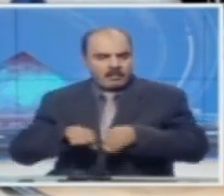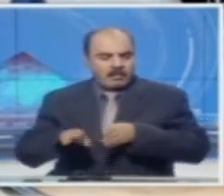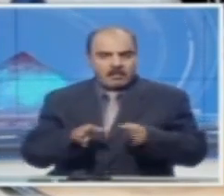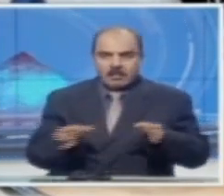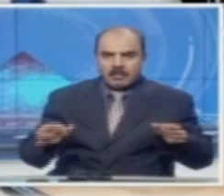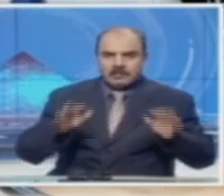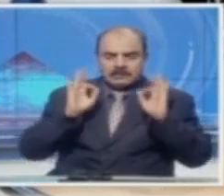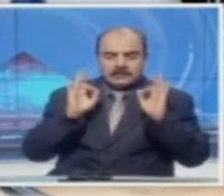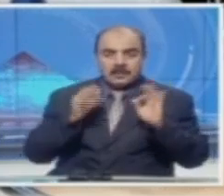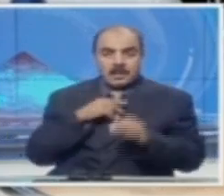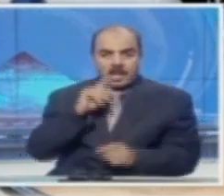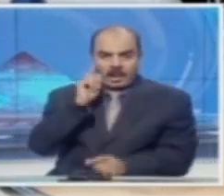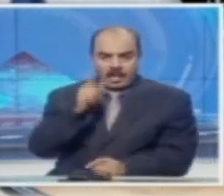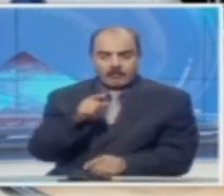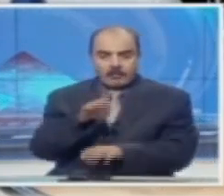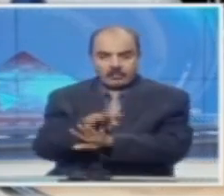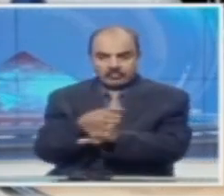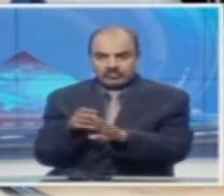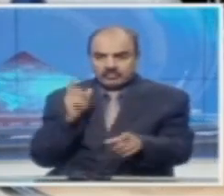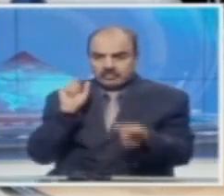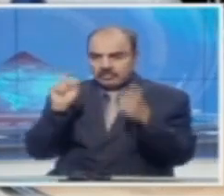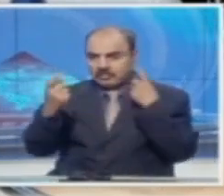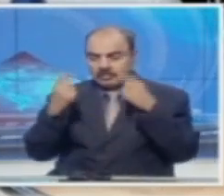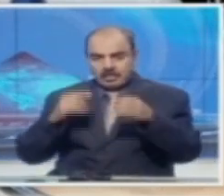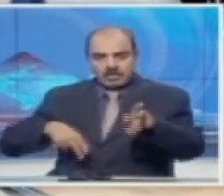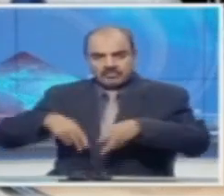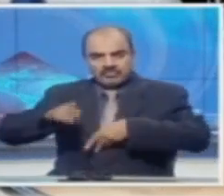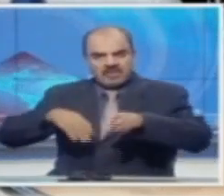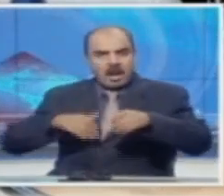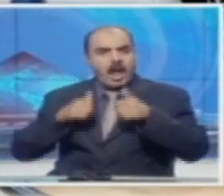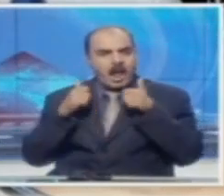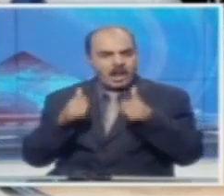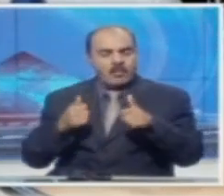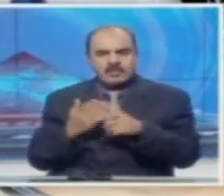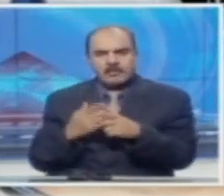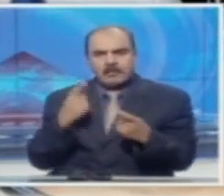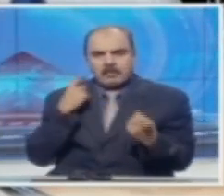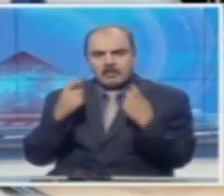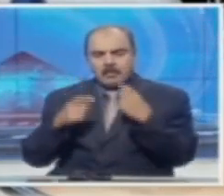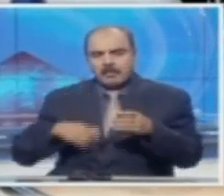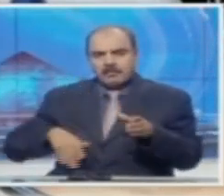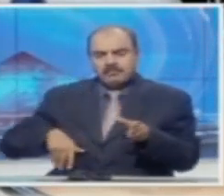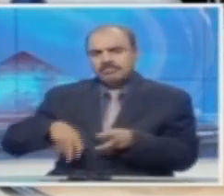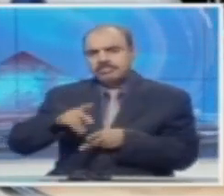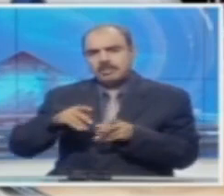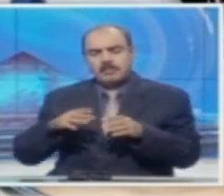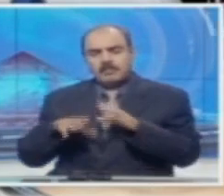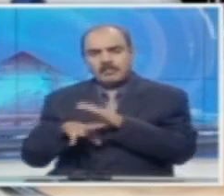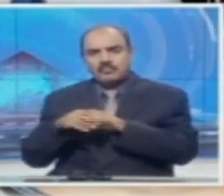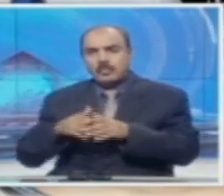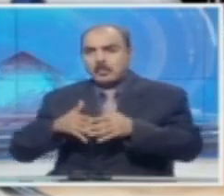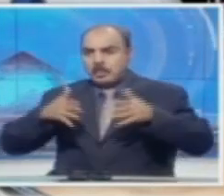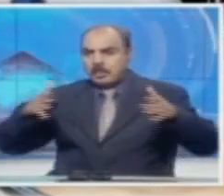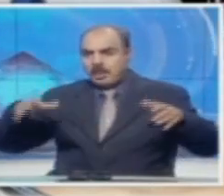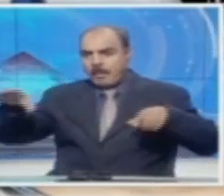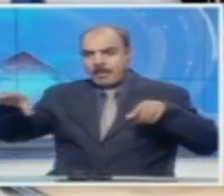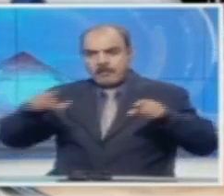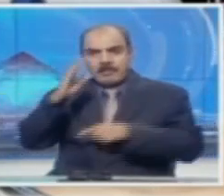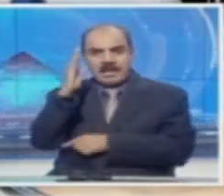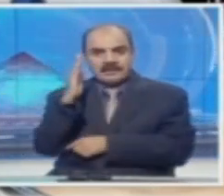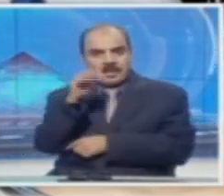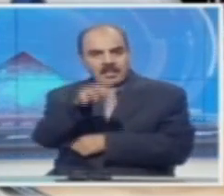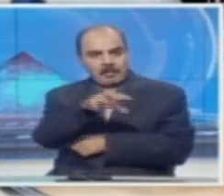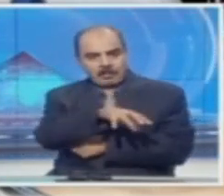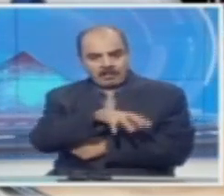سيادته بإقامة شبكة طرق متكاملة لربط كافة مساحات المشروع مع المحاور الرئيسية في